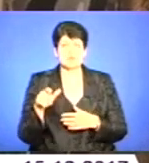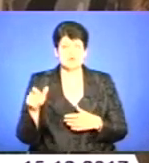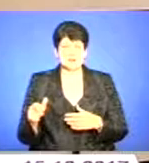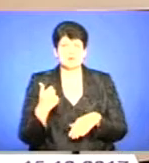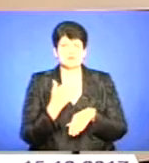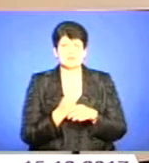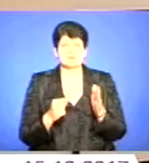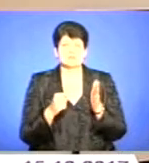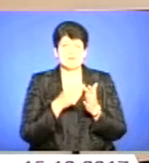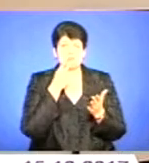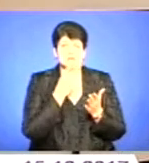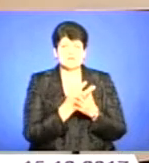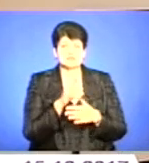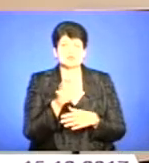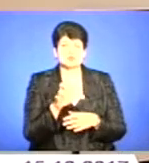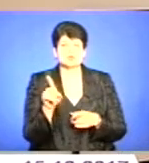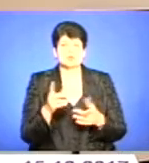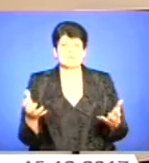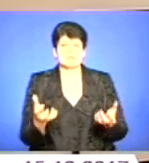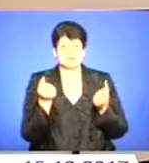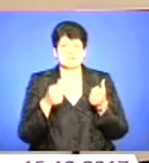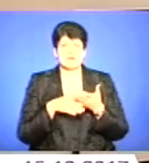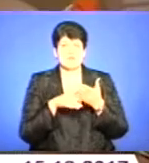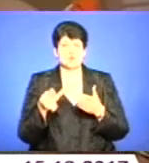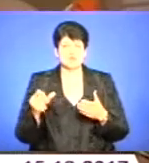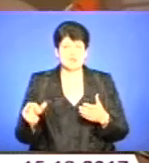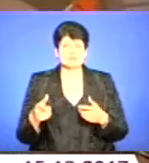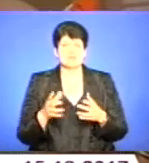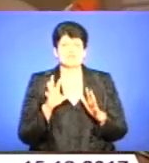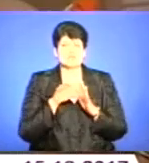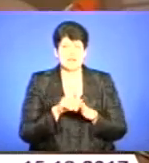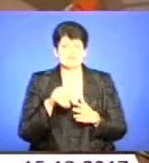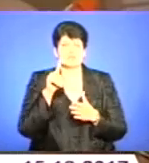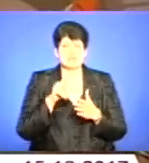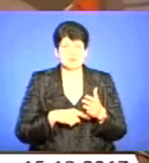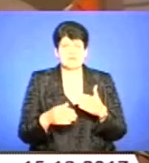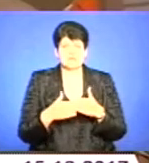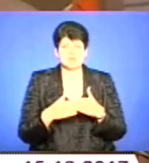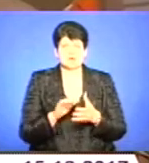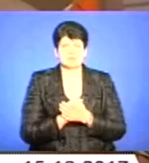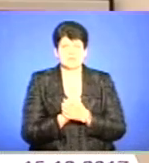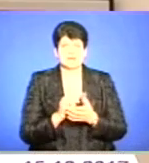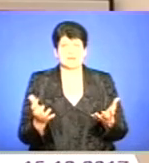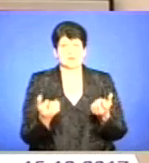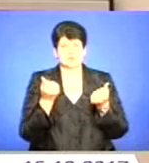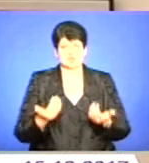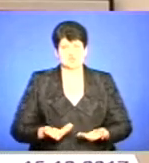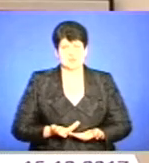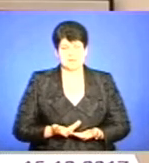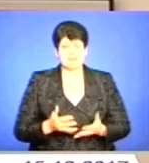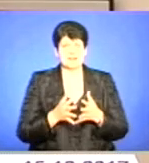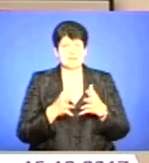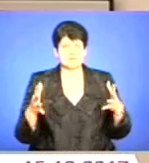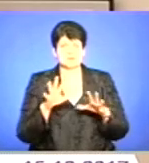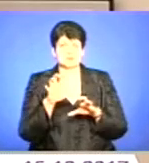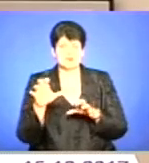Головна мета – показати на фото, що підтримка, волонтерство і благодійність вселяють віру, наближають мир і навіть рятують життя. На більшості